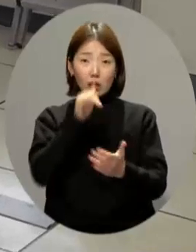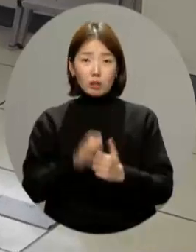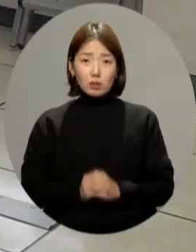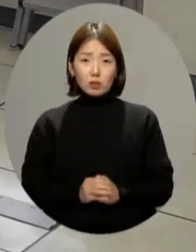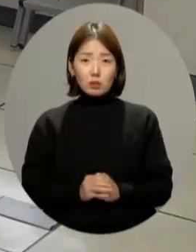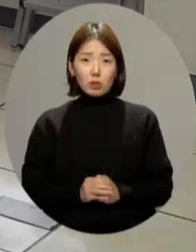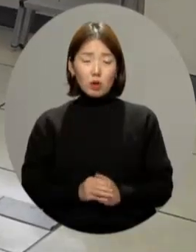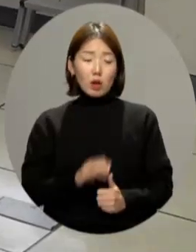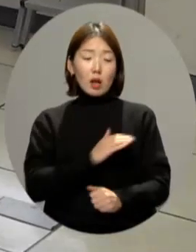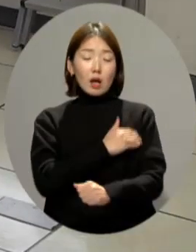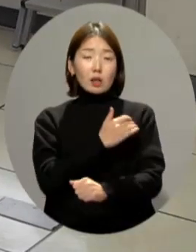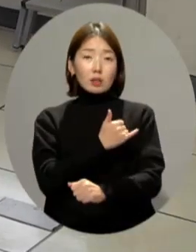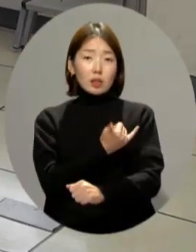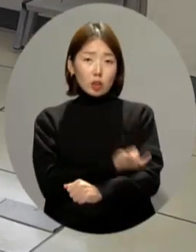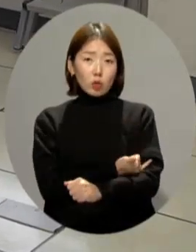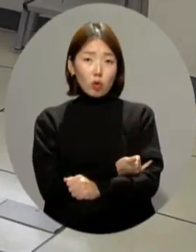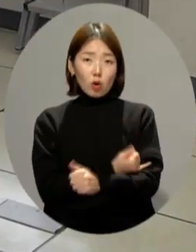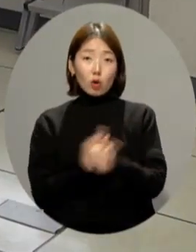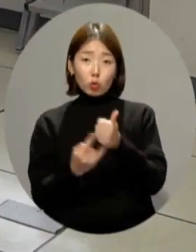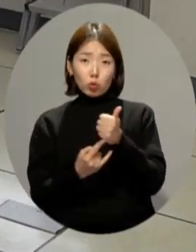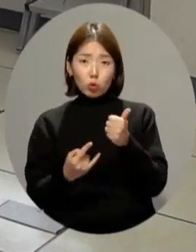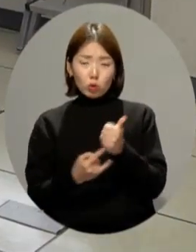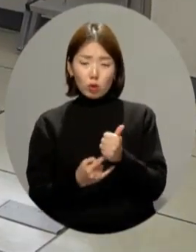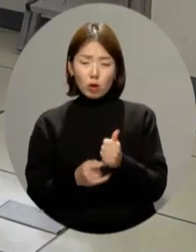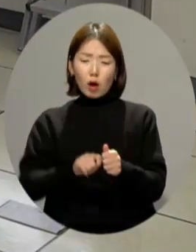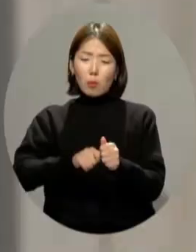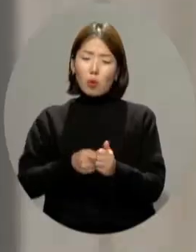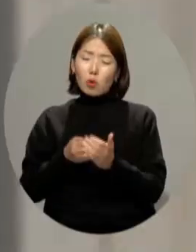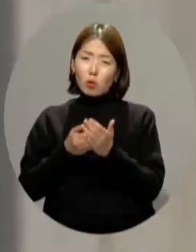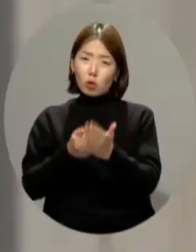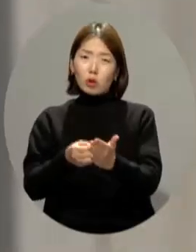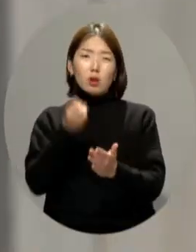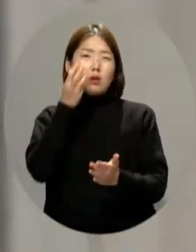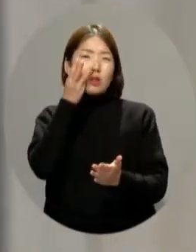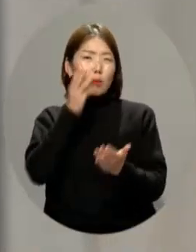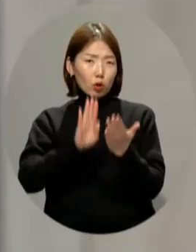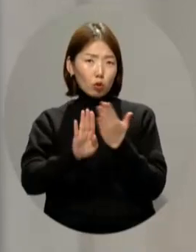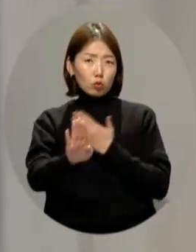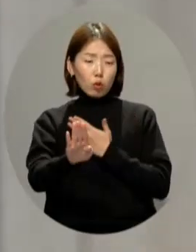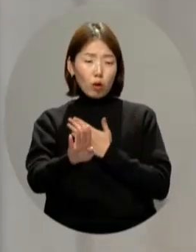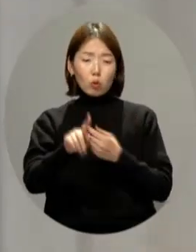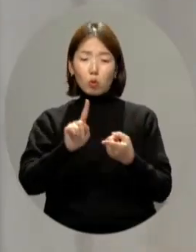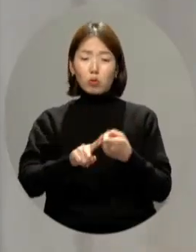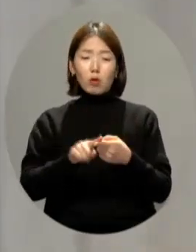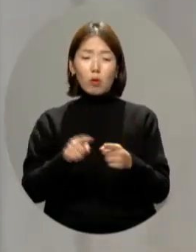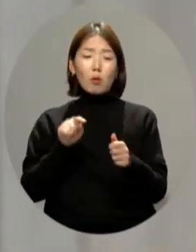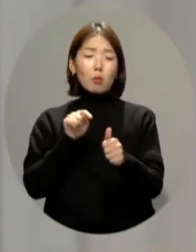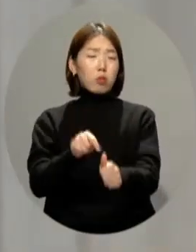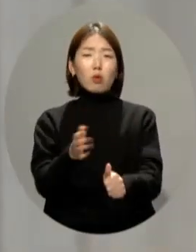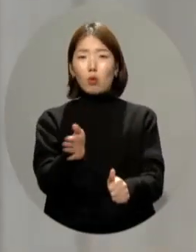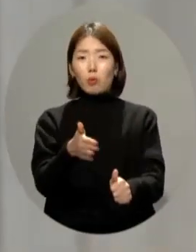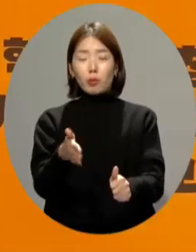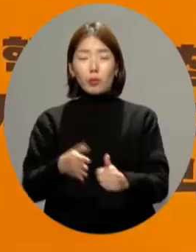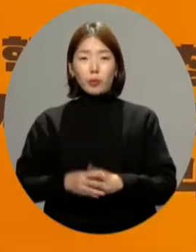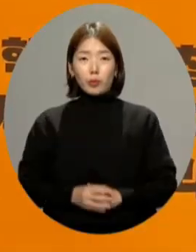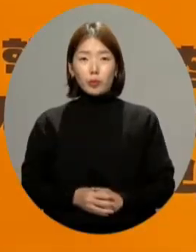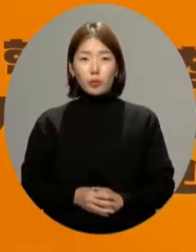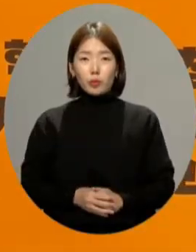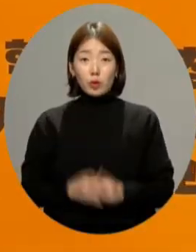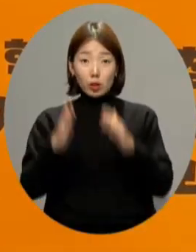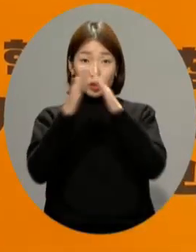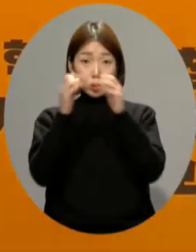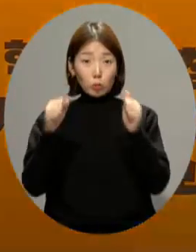전라북도 학생인권심의위원회가 신분상 처분을 권고한 지 석 달이 지났는데도 별다른 조치가 없다는 것입니다.